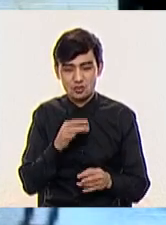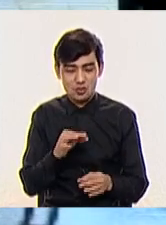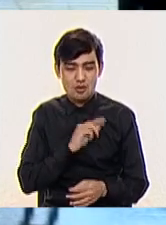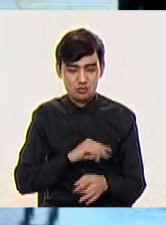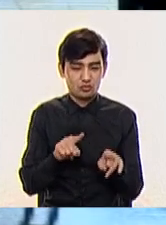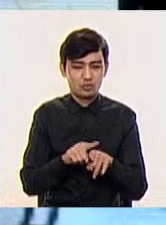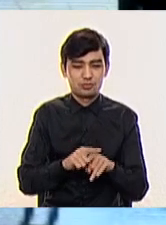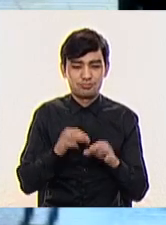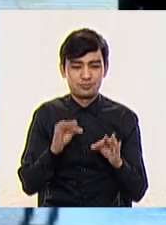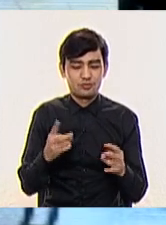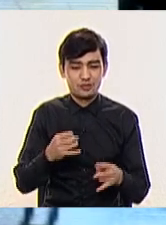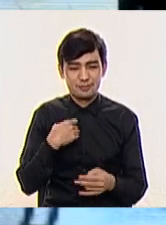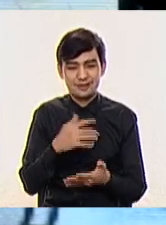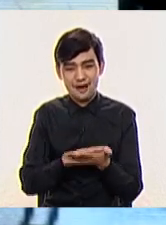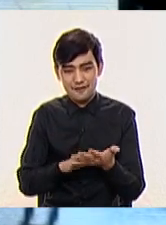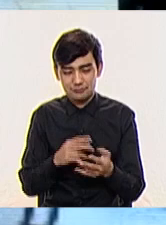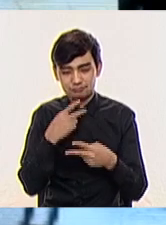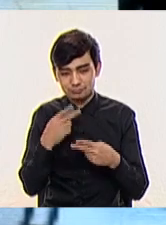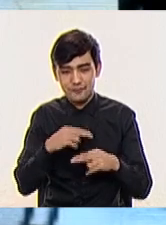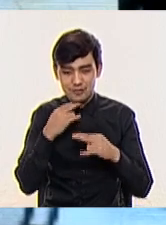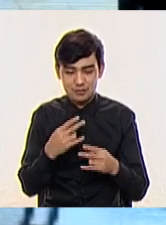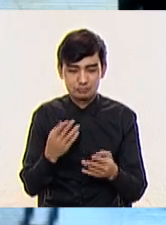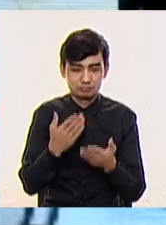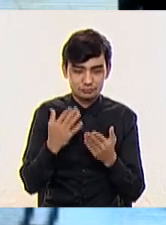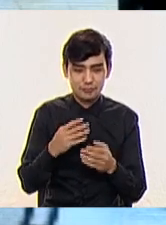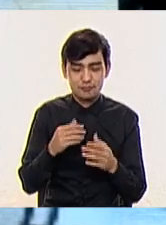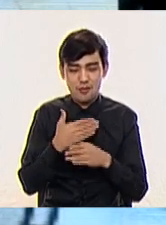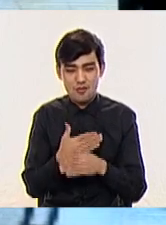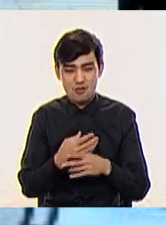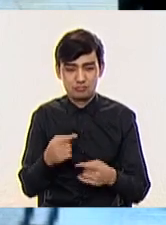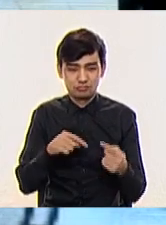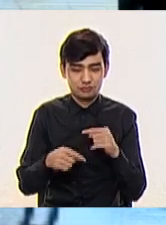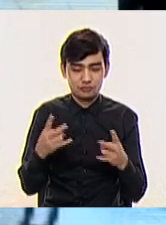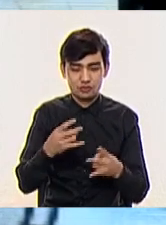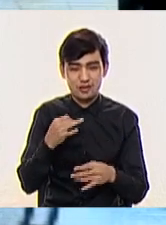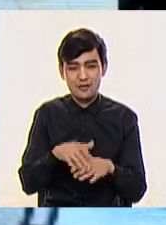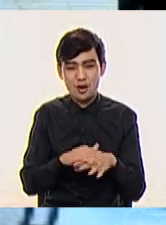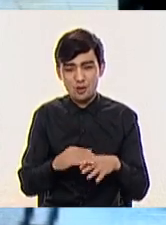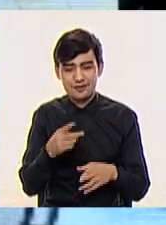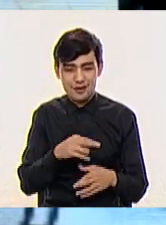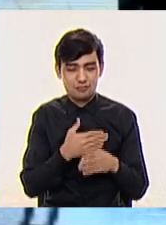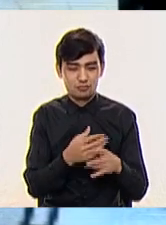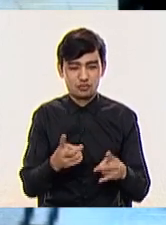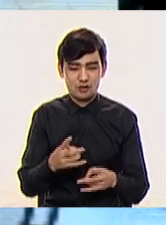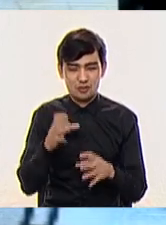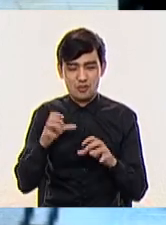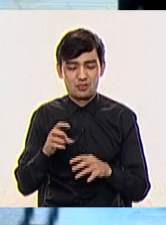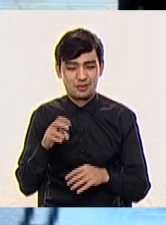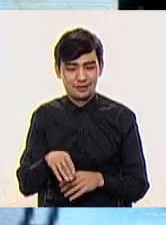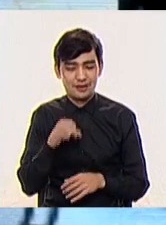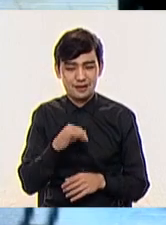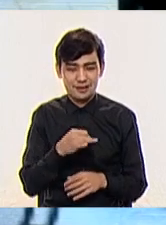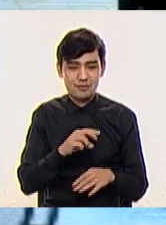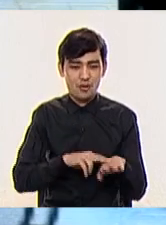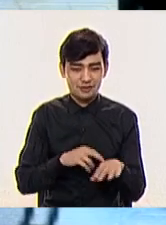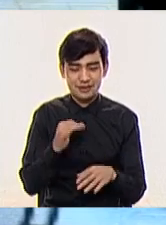керек. Олар біздің арыздарымызға құрметпен қарайтын кәсіби маман болу керек. Тек заң емес, халыққа қызмет етуі қажет. Азаматтық қоғам мен полиция